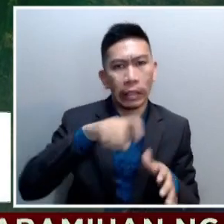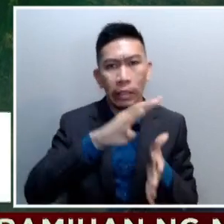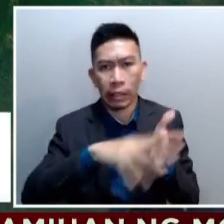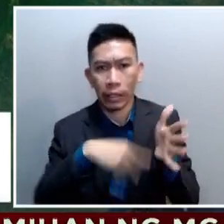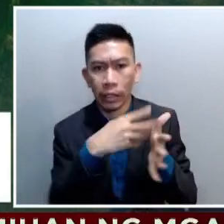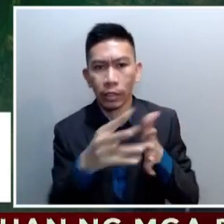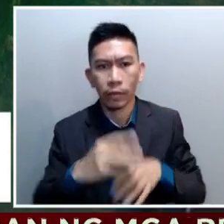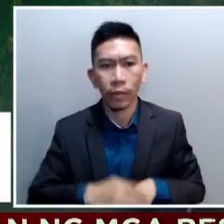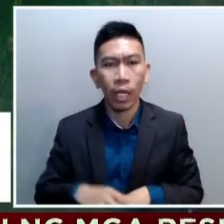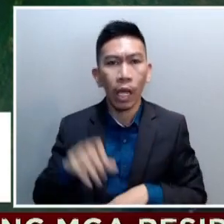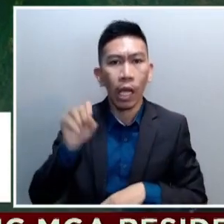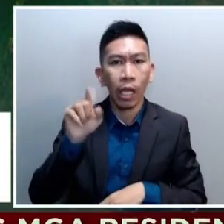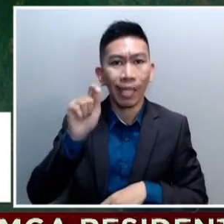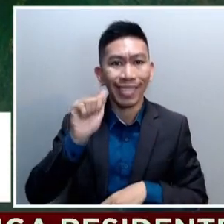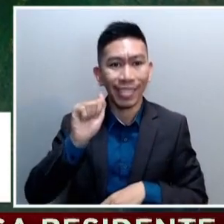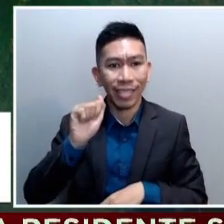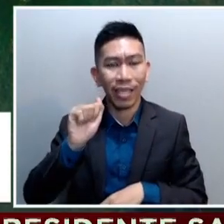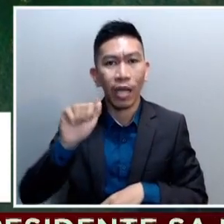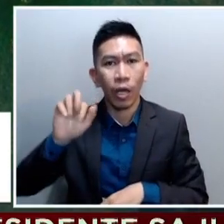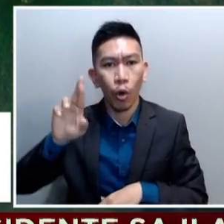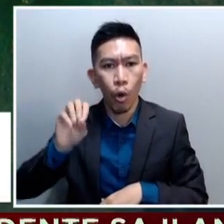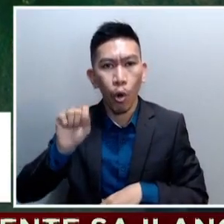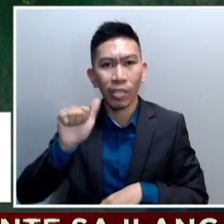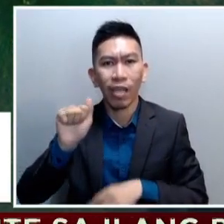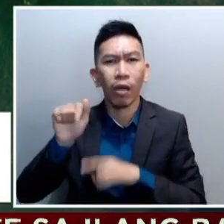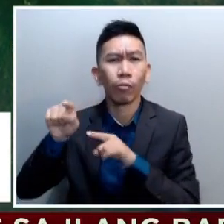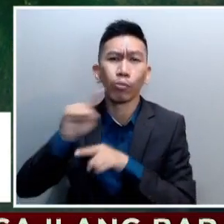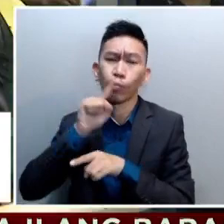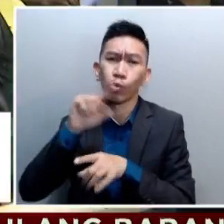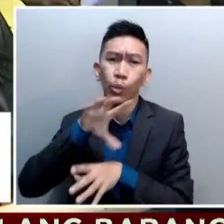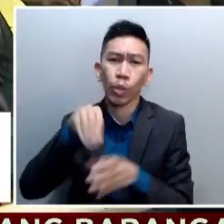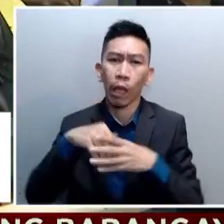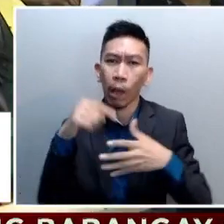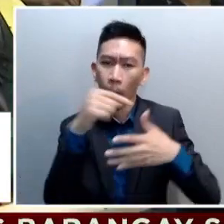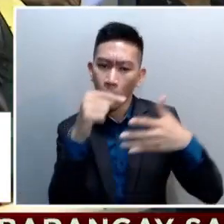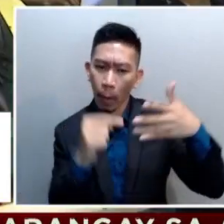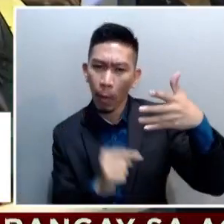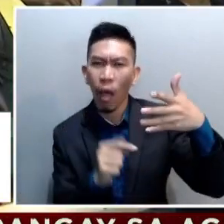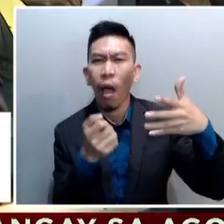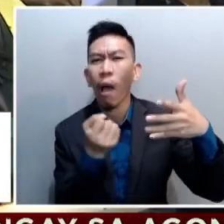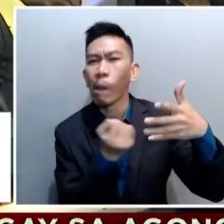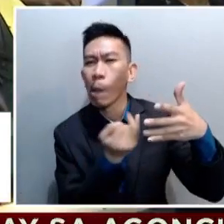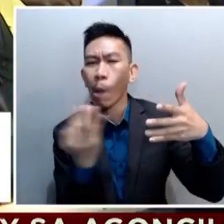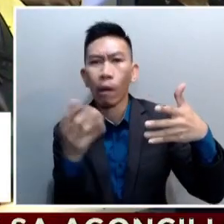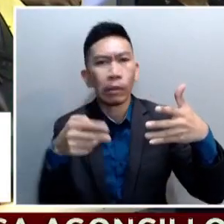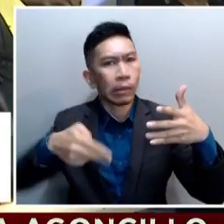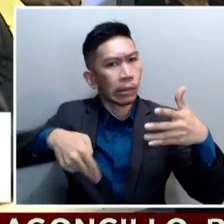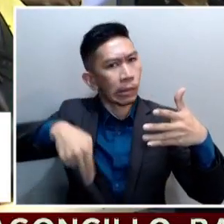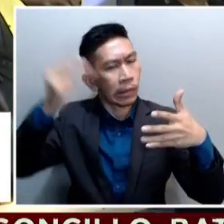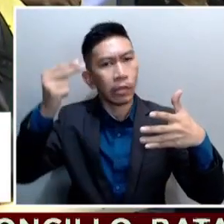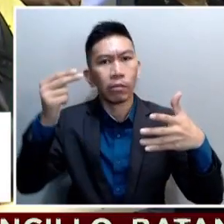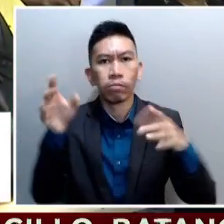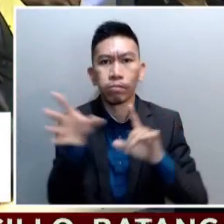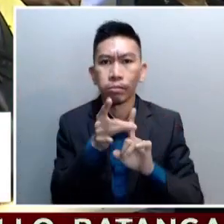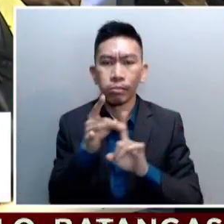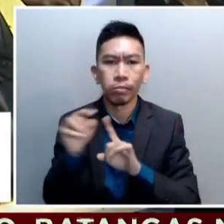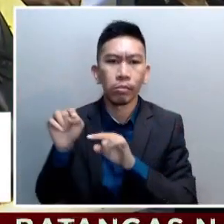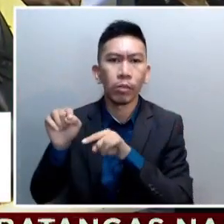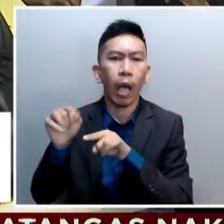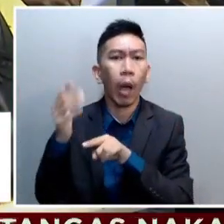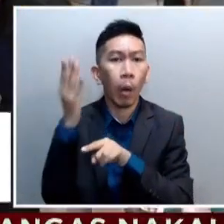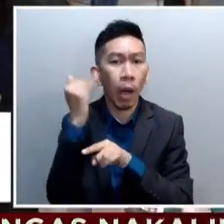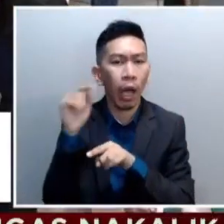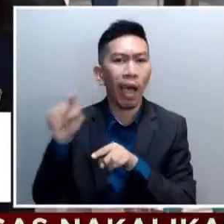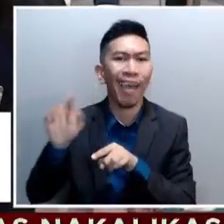10 lugar sa Laguna na mataas ang bilang ng active cases. Isa umano sa dahilan nito ay nang magbukas ang ilang